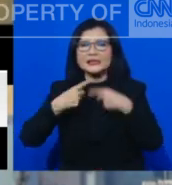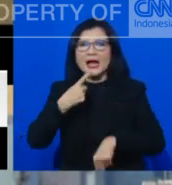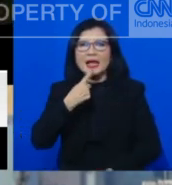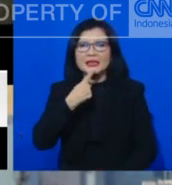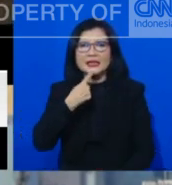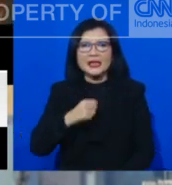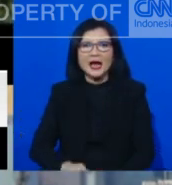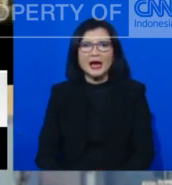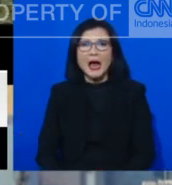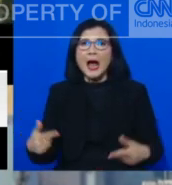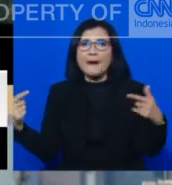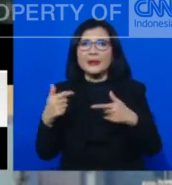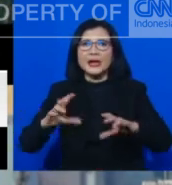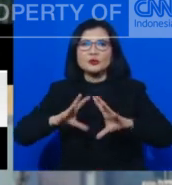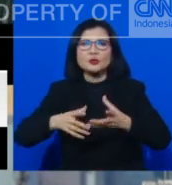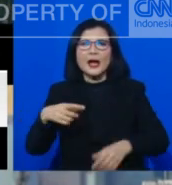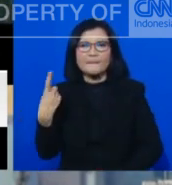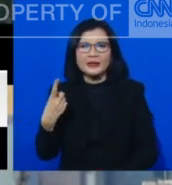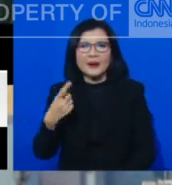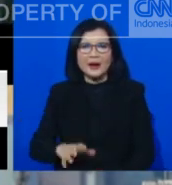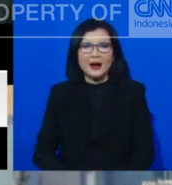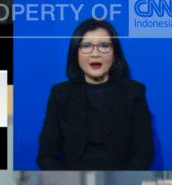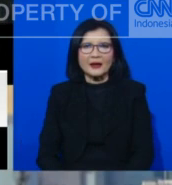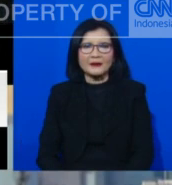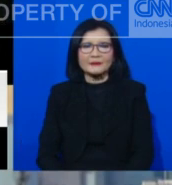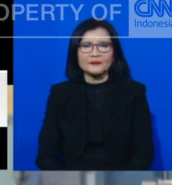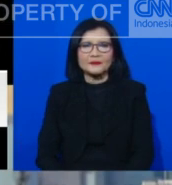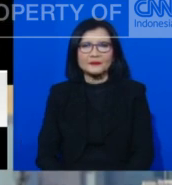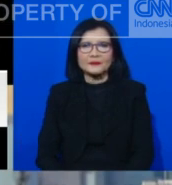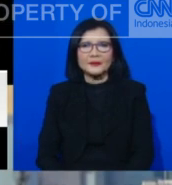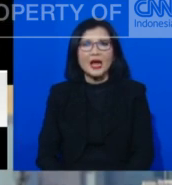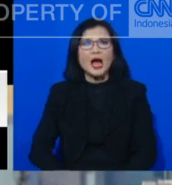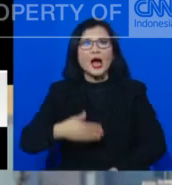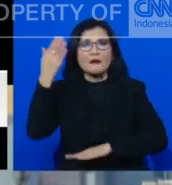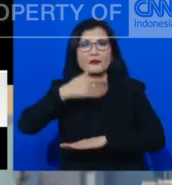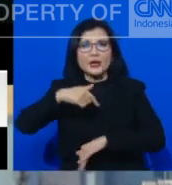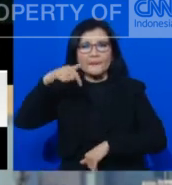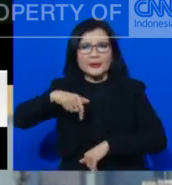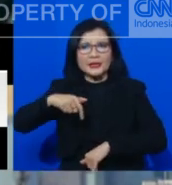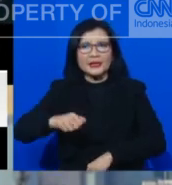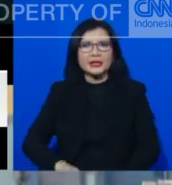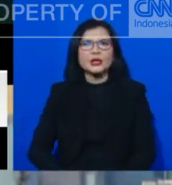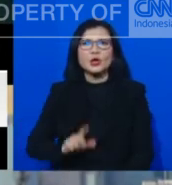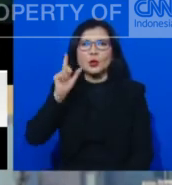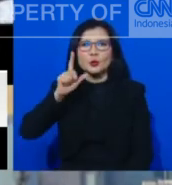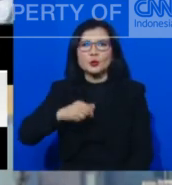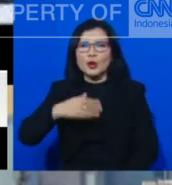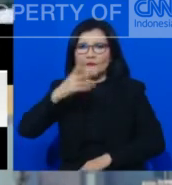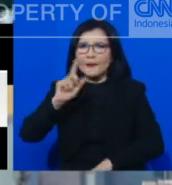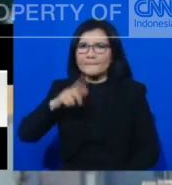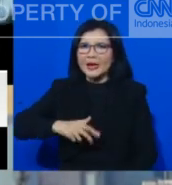perang Dunia Pertama dan realitas medan perang yang suram dan film itu sudah menenangkan fakta for best